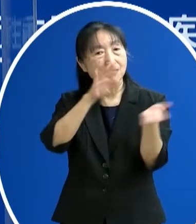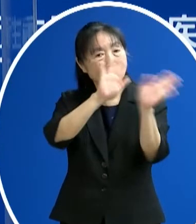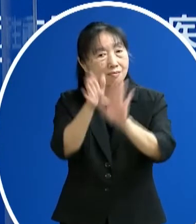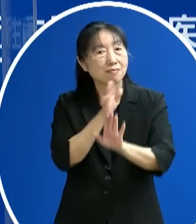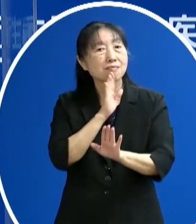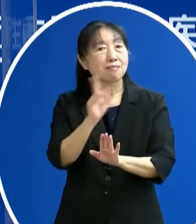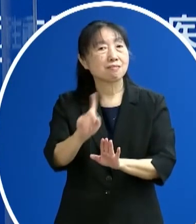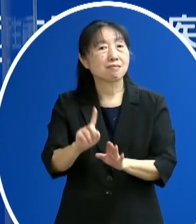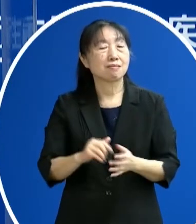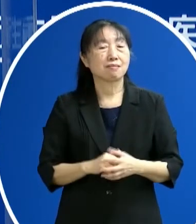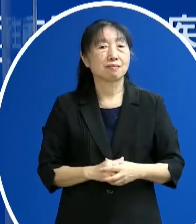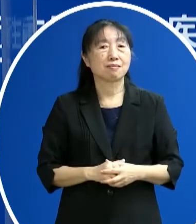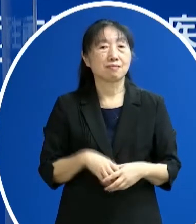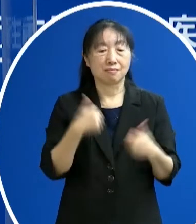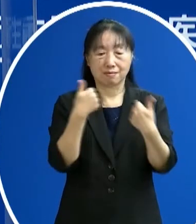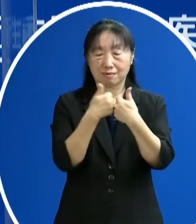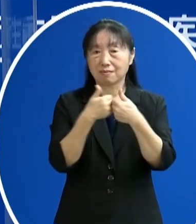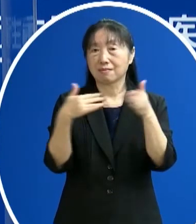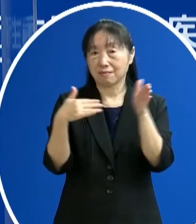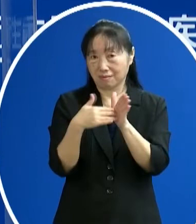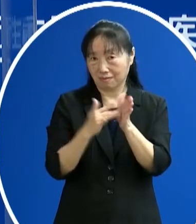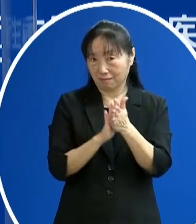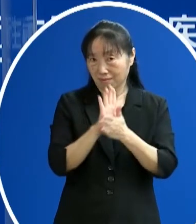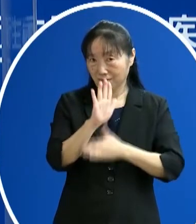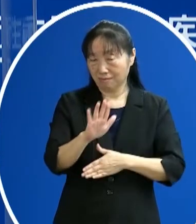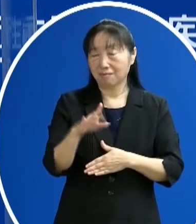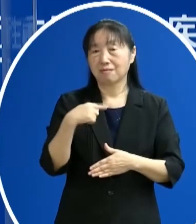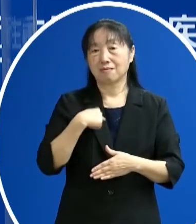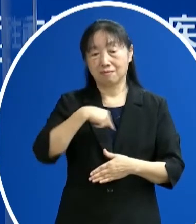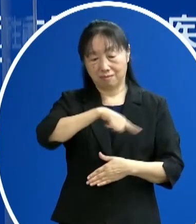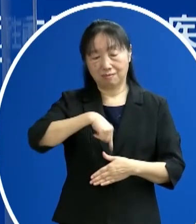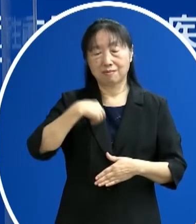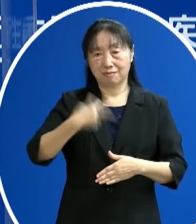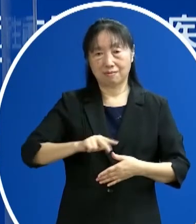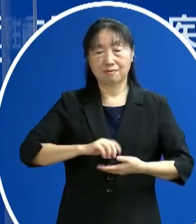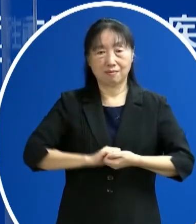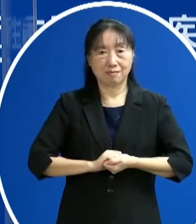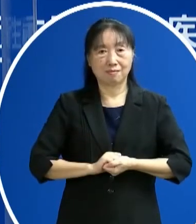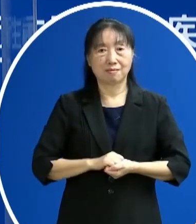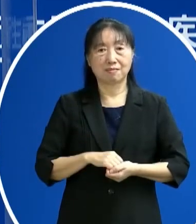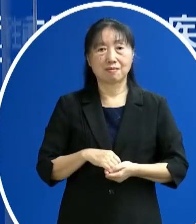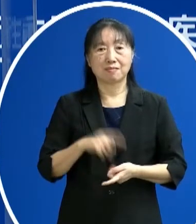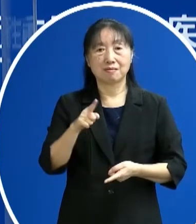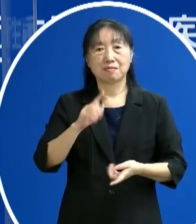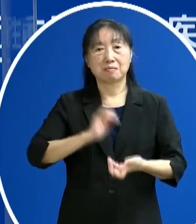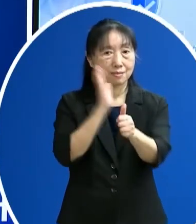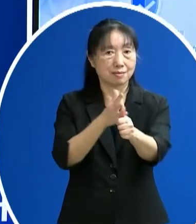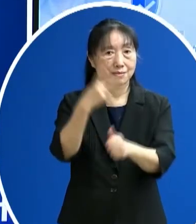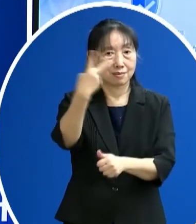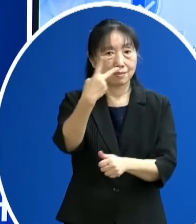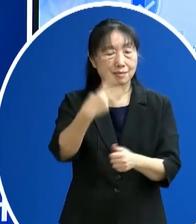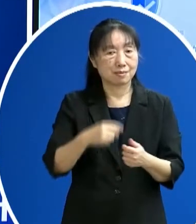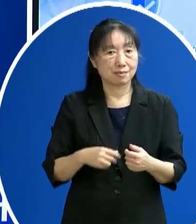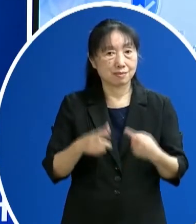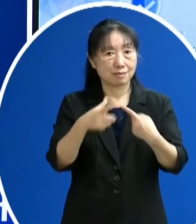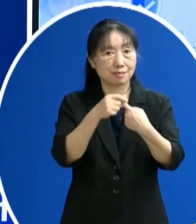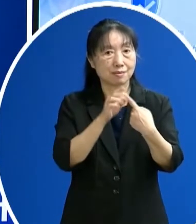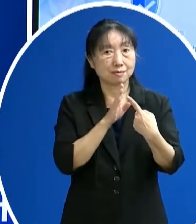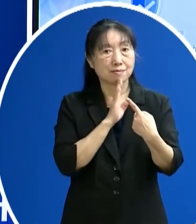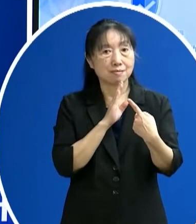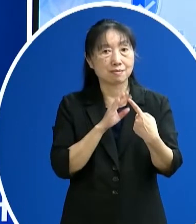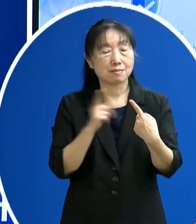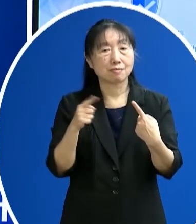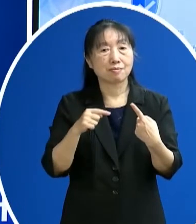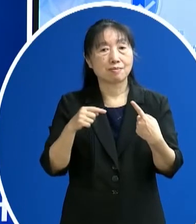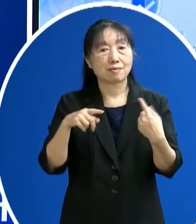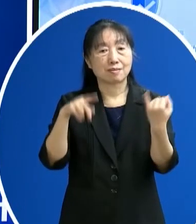态。好，那开完会之后我们才会做决定。好，那不排除有加严的管制。 知名媒体人周